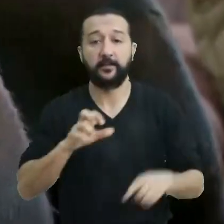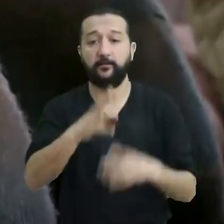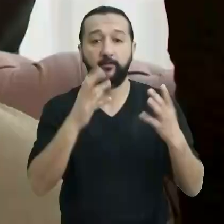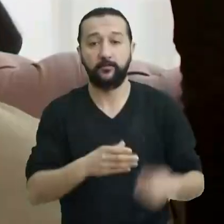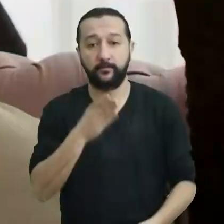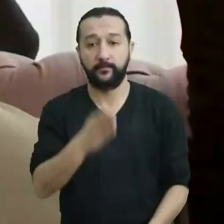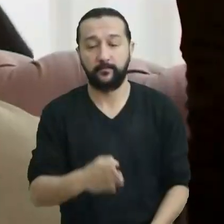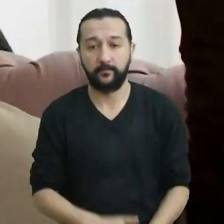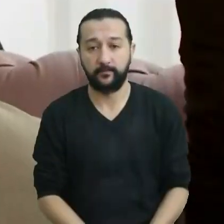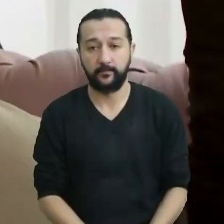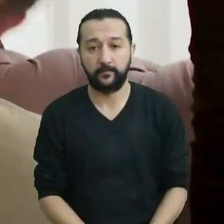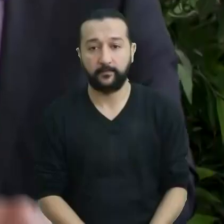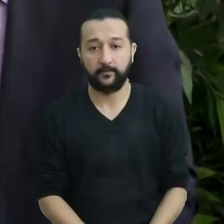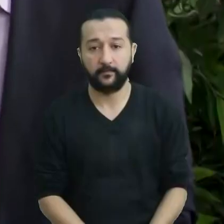kaçıvermiş ya.